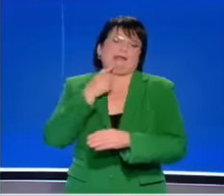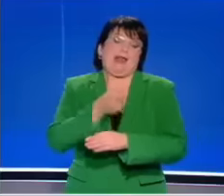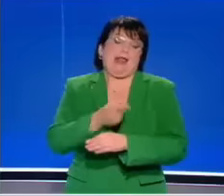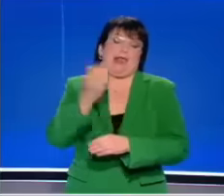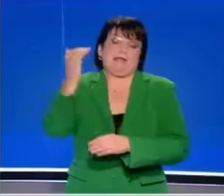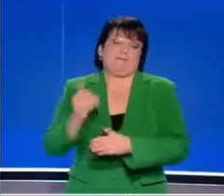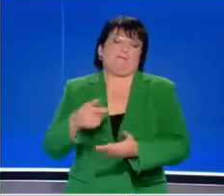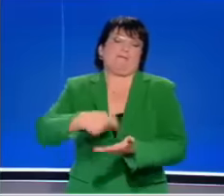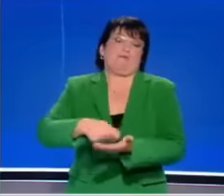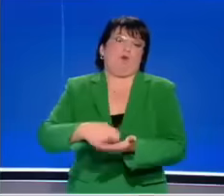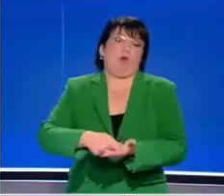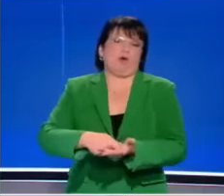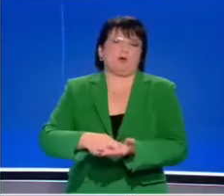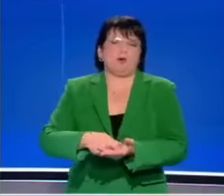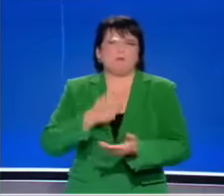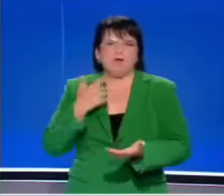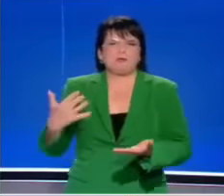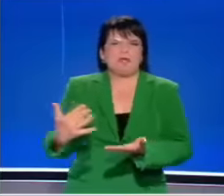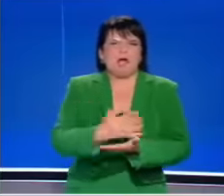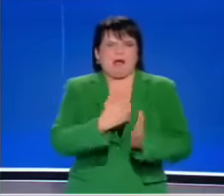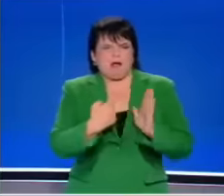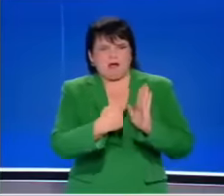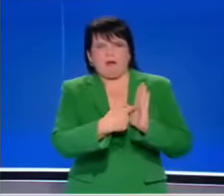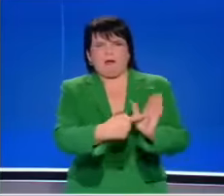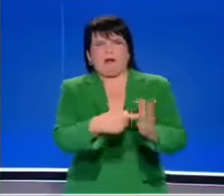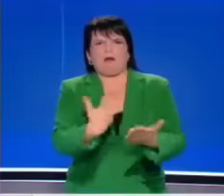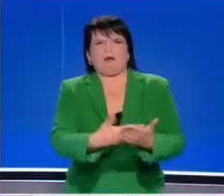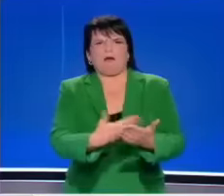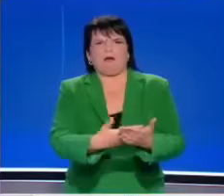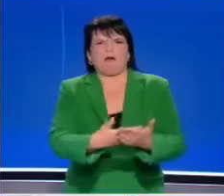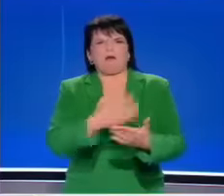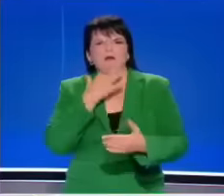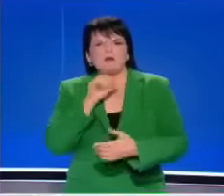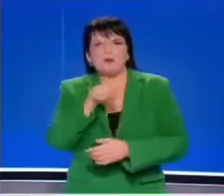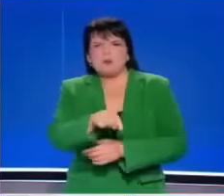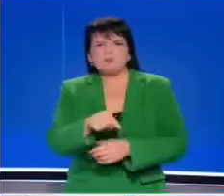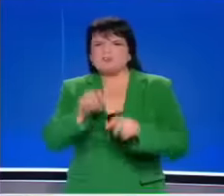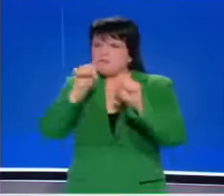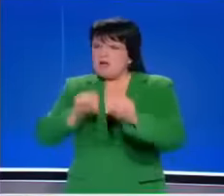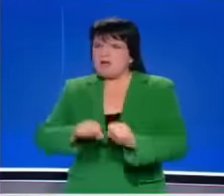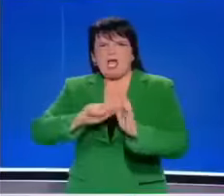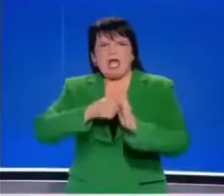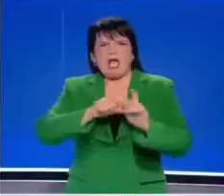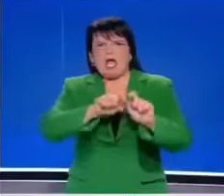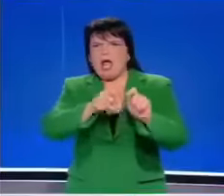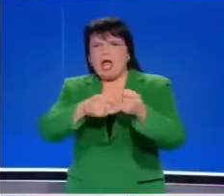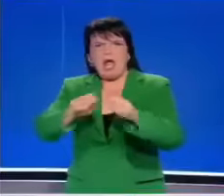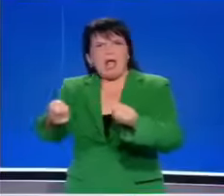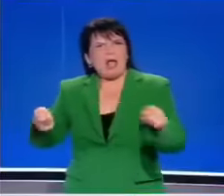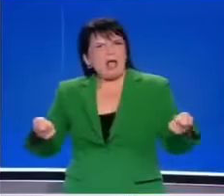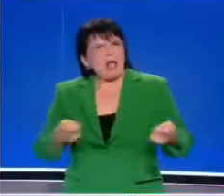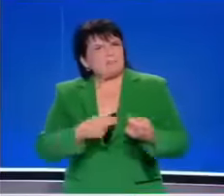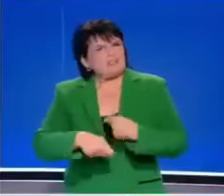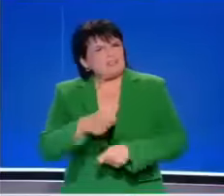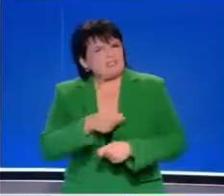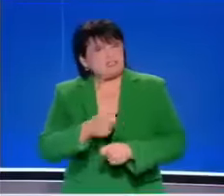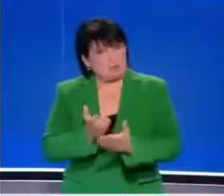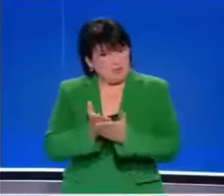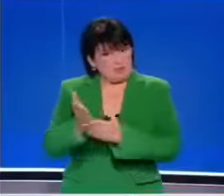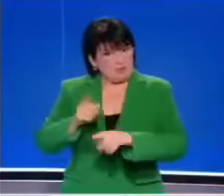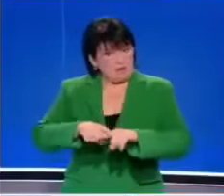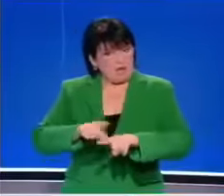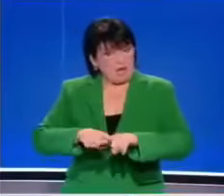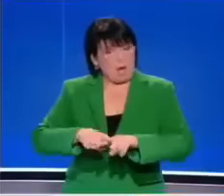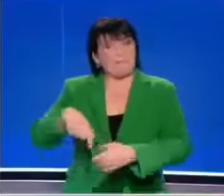μειώσουν φόρους και μετά έχεται εκ ματώνει εισόδημα σήμερα μιλήσαμε με τους φορείς της μικρομεσαίας επιχειρημα κότας είναι δίκαιο στην ελλάδα